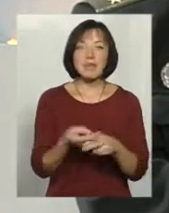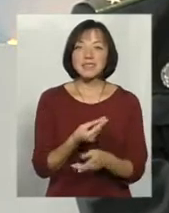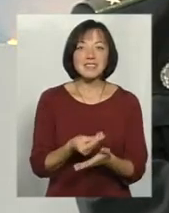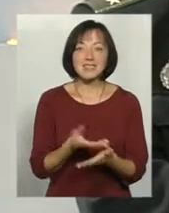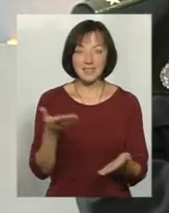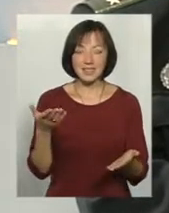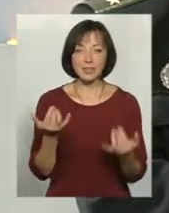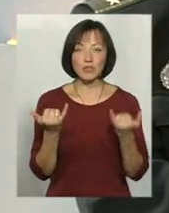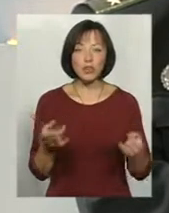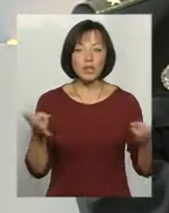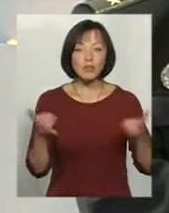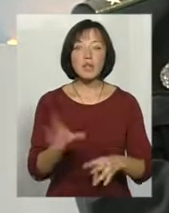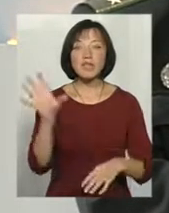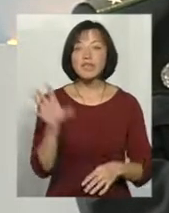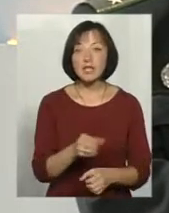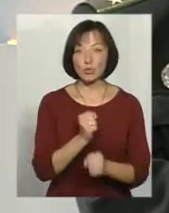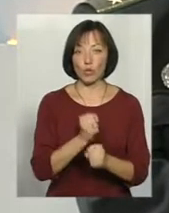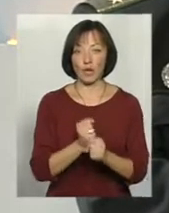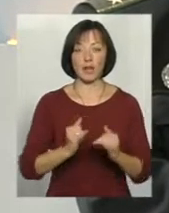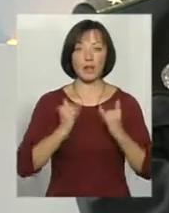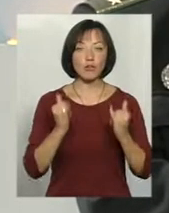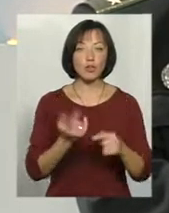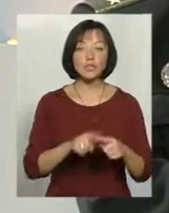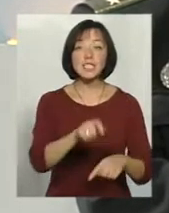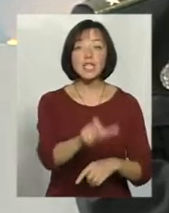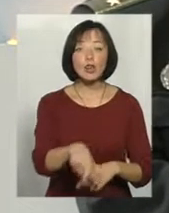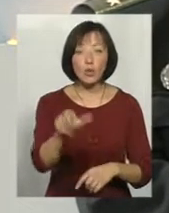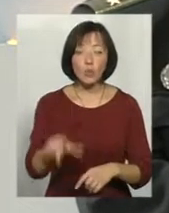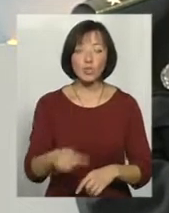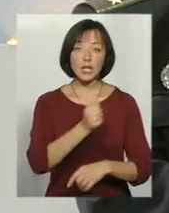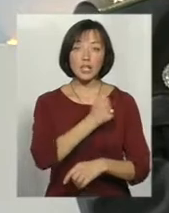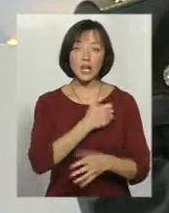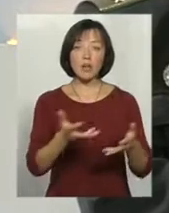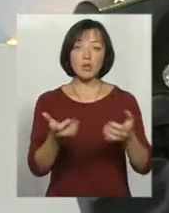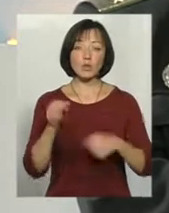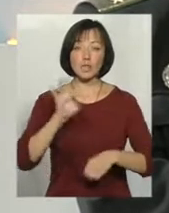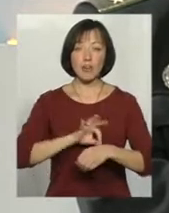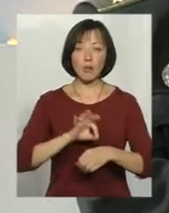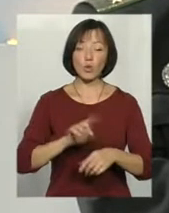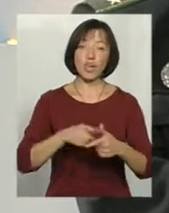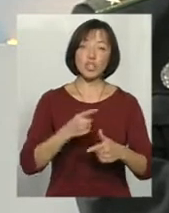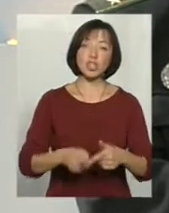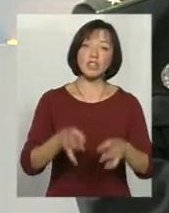Тому сьогодні необхідно все зробити для того, щоб ці люди, які, на жаль, отримали захворювання чи